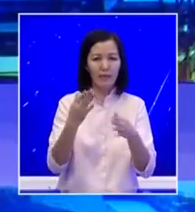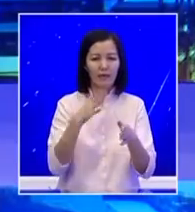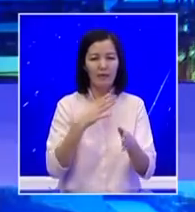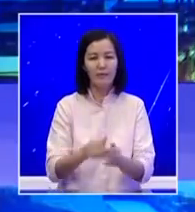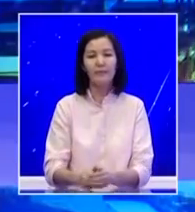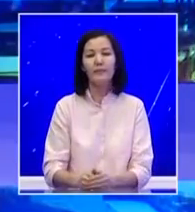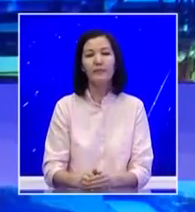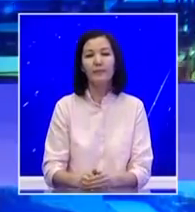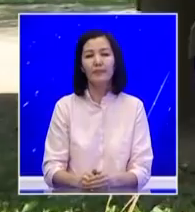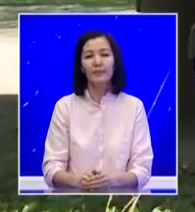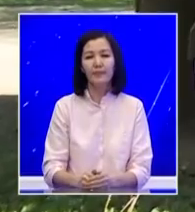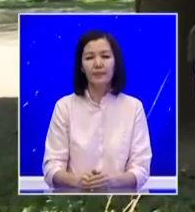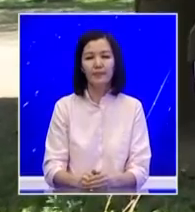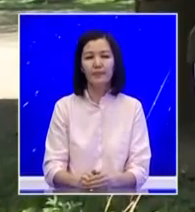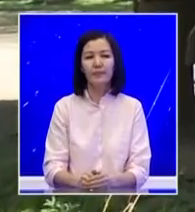бөлініп берілді.